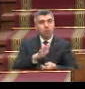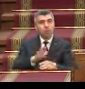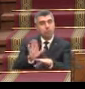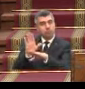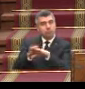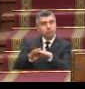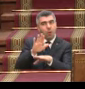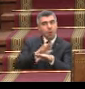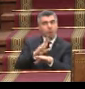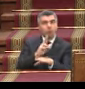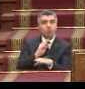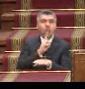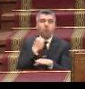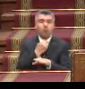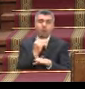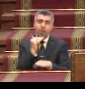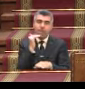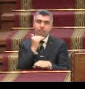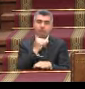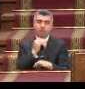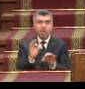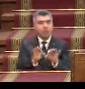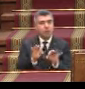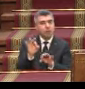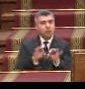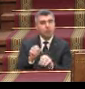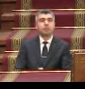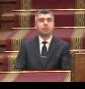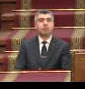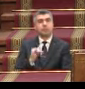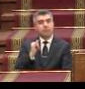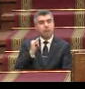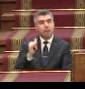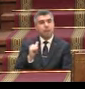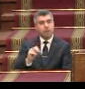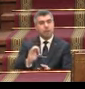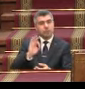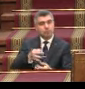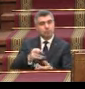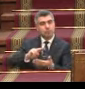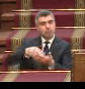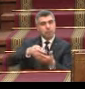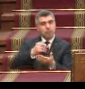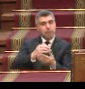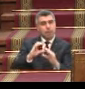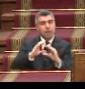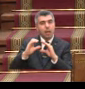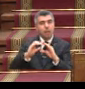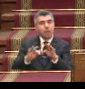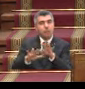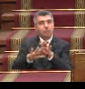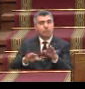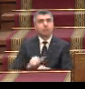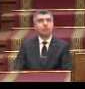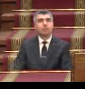الحكومة إلى التعجيل باتخاذ الإجراءات الكفيلة بضمان التفعيل السليم لمخرجات الحوار الاجتماعي